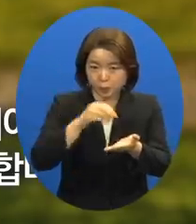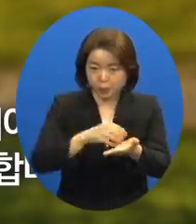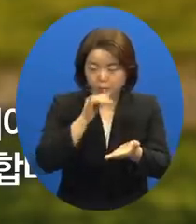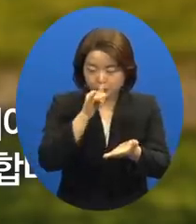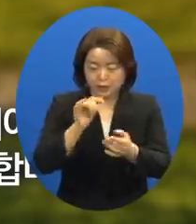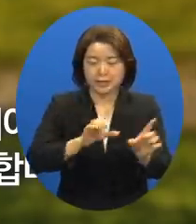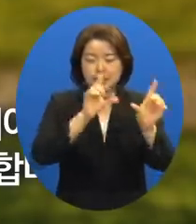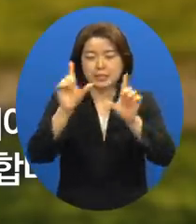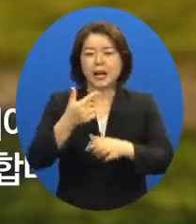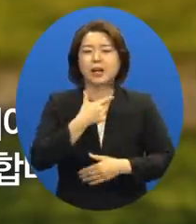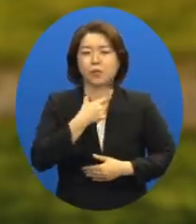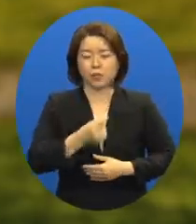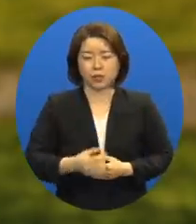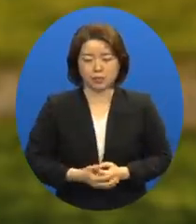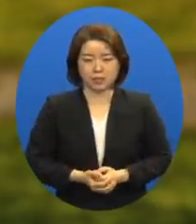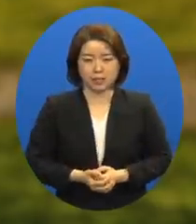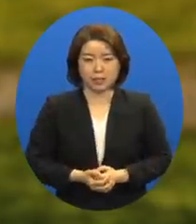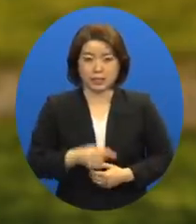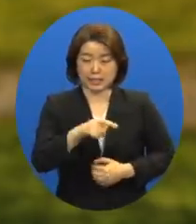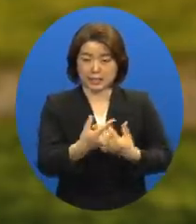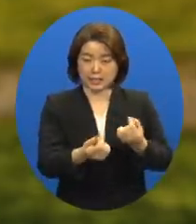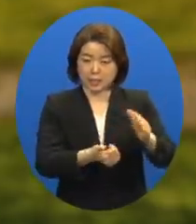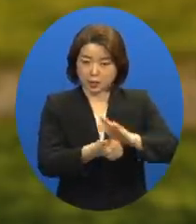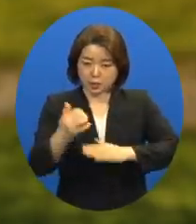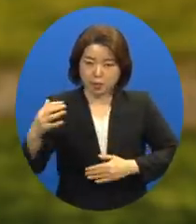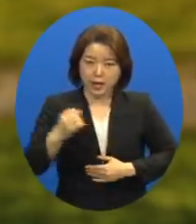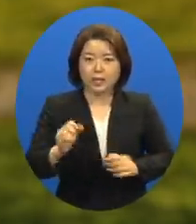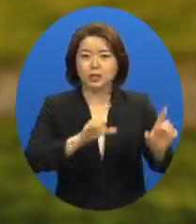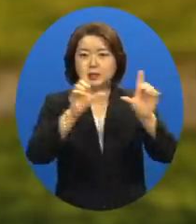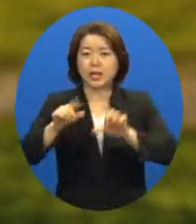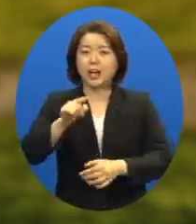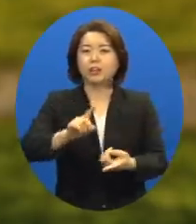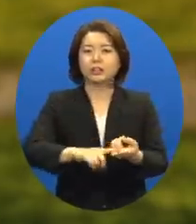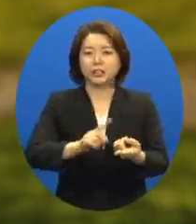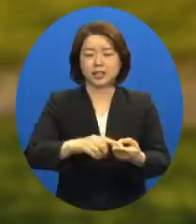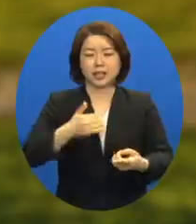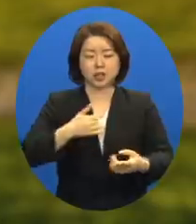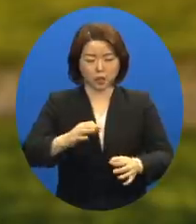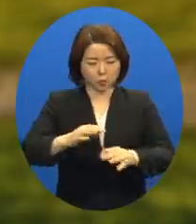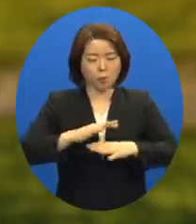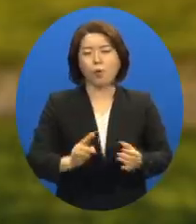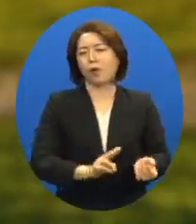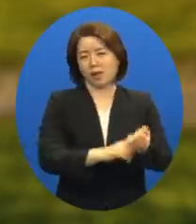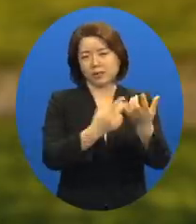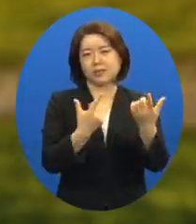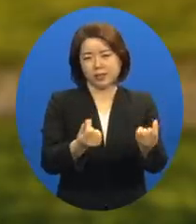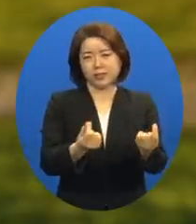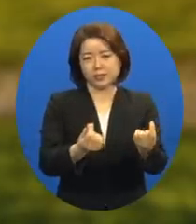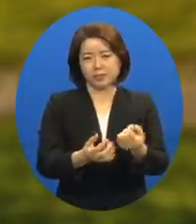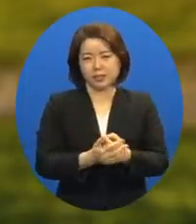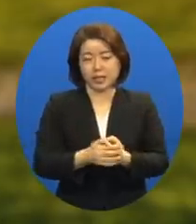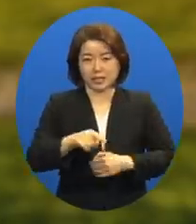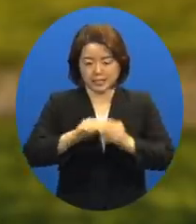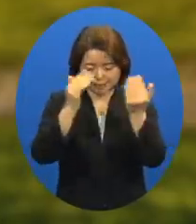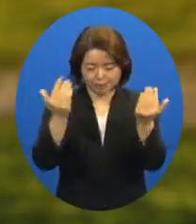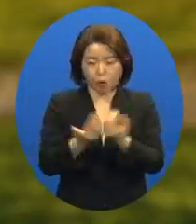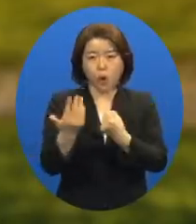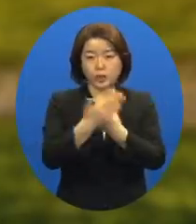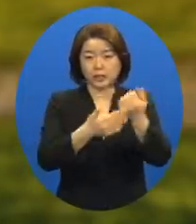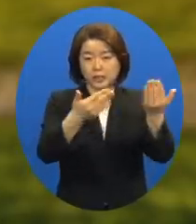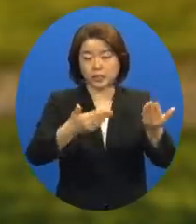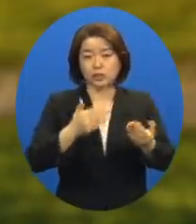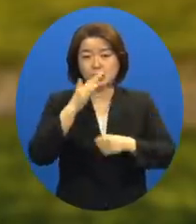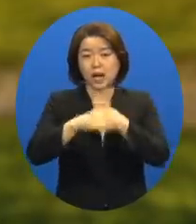쓰임받기를 원합니다. 이런 소망을 품고 사는 것 자체가 저에겐 놀라운 기적입니다. 이 모든 은혜를